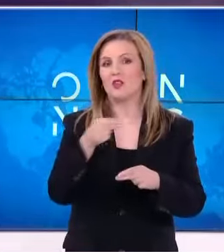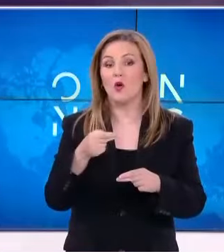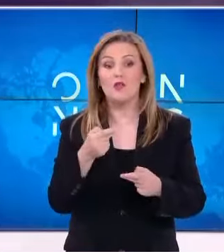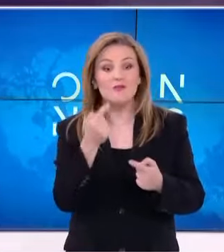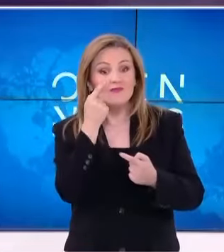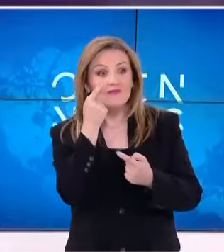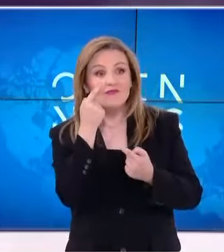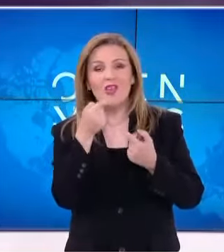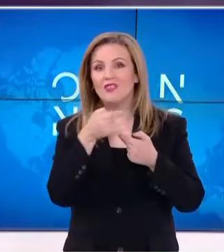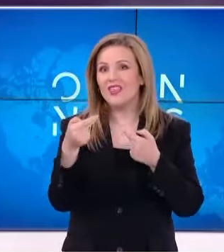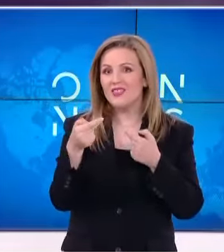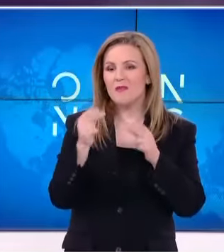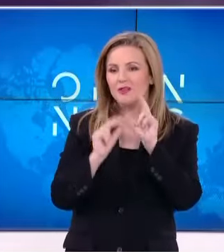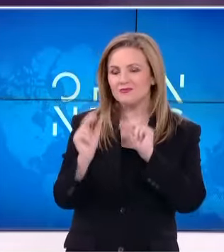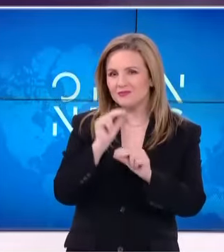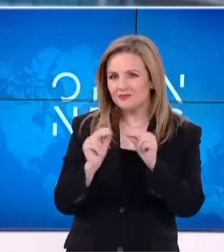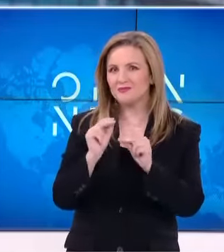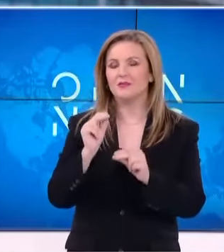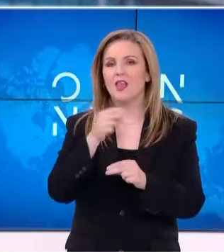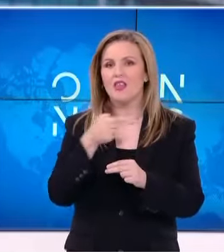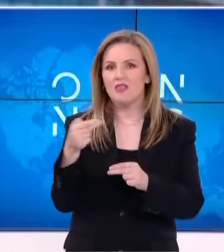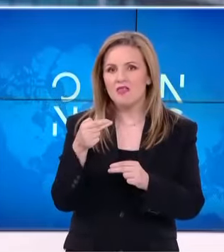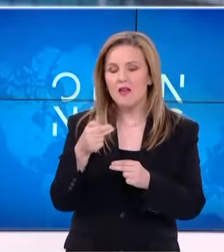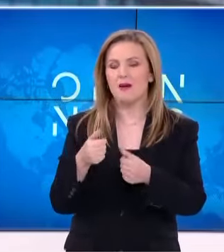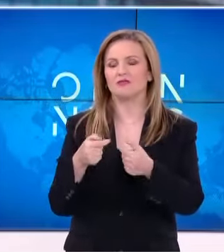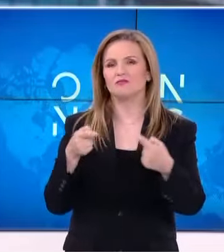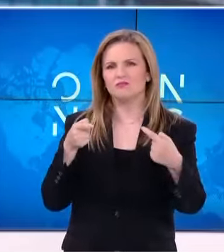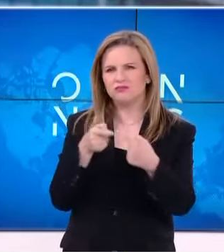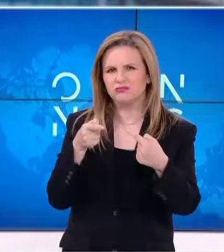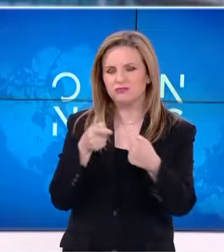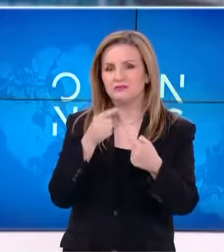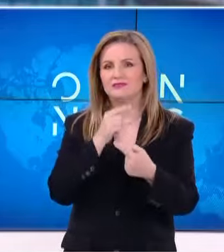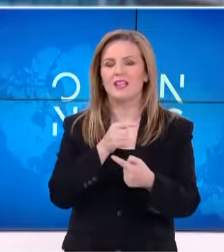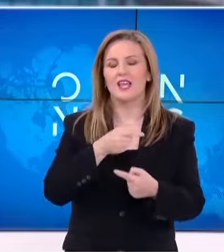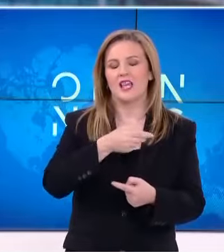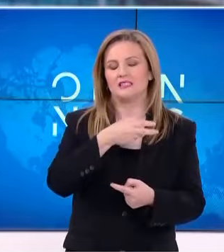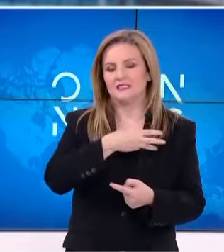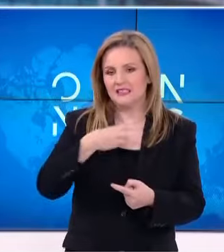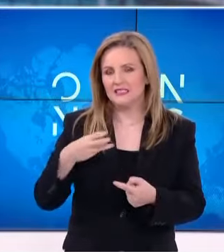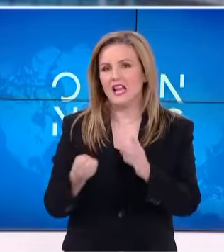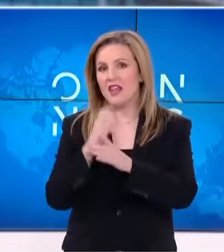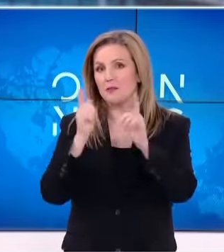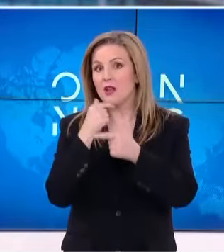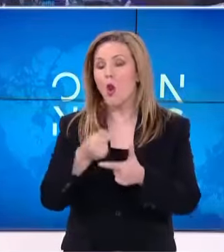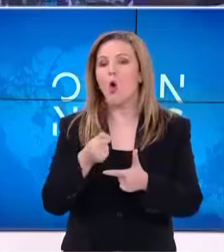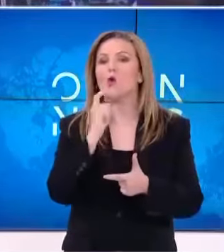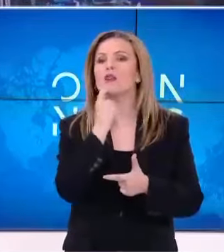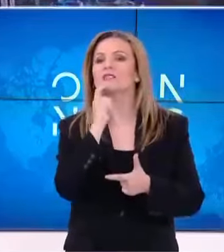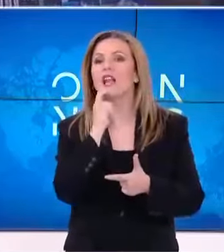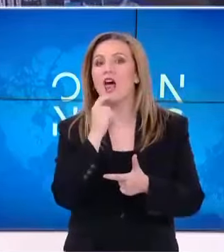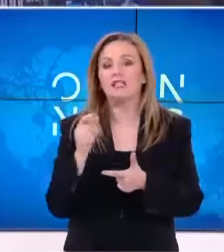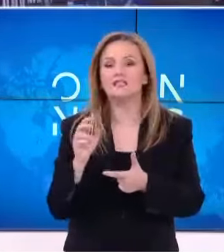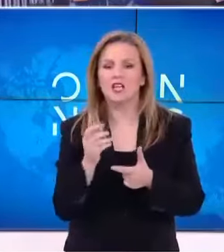να δω την κουβέντα αυτή και την πολεμική σύγκρουση που έχει ξεσπάσει μεταξύ νέας δημοκρατίας και συριζα για το πόθεν έσχες του στέφανου